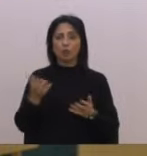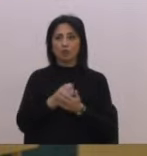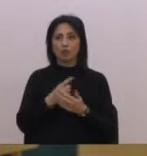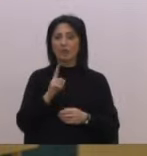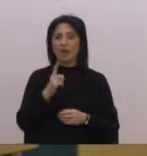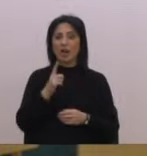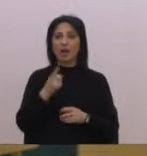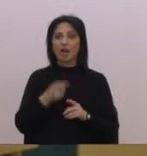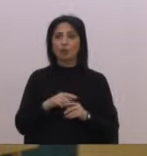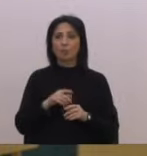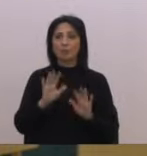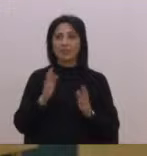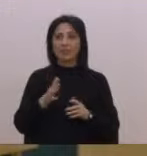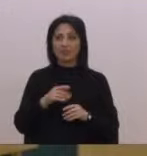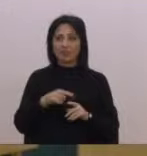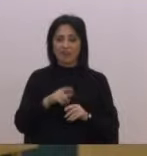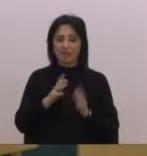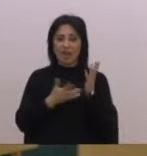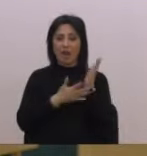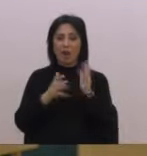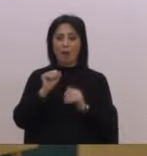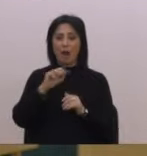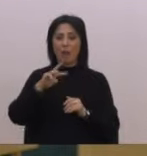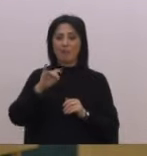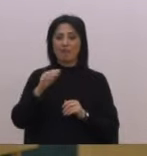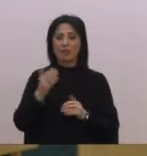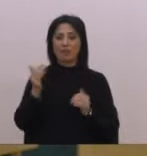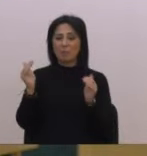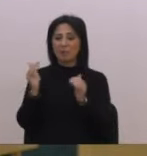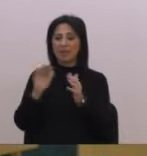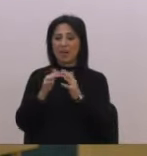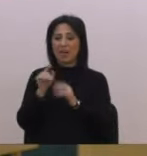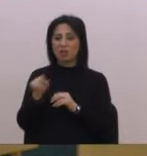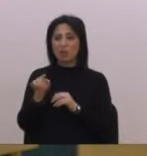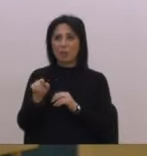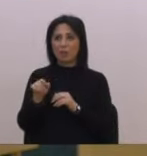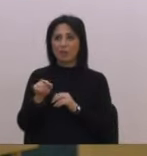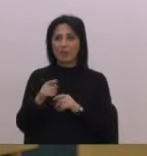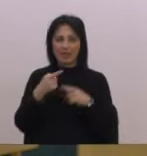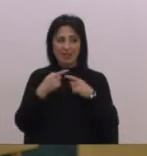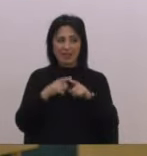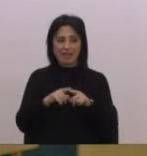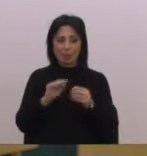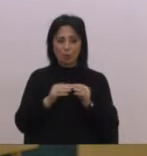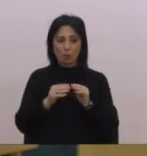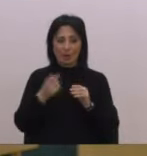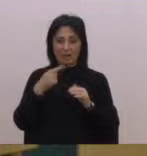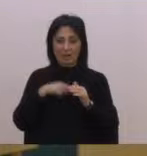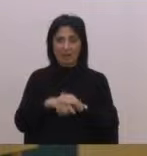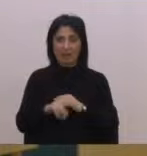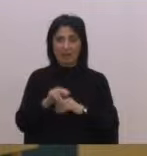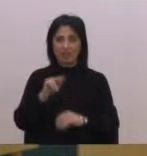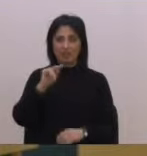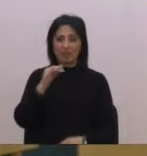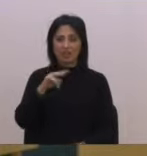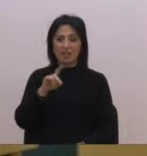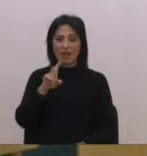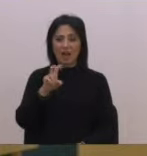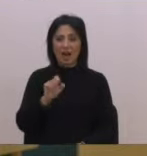ხდება როდესაც არხოტის ხეობაში ერთ პატარა სოფელში Tehnicuri, probleme izgamot, ce imgași, s-a dat